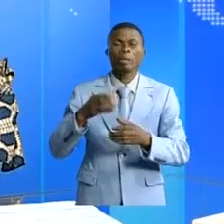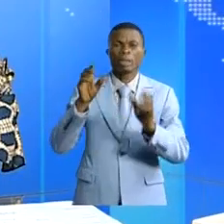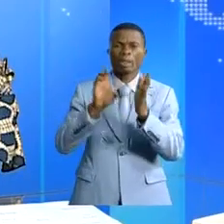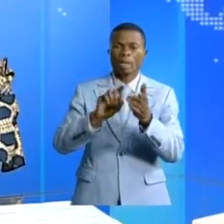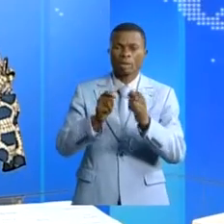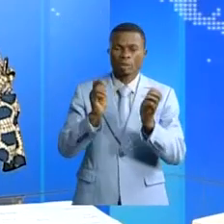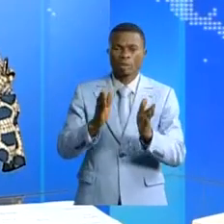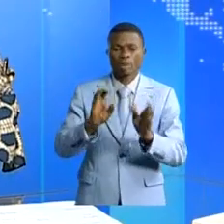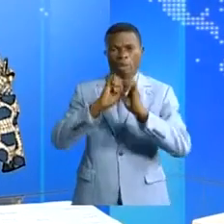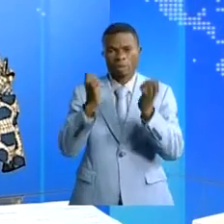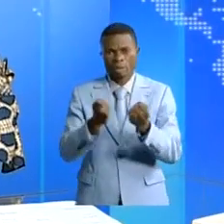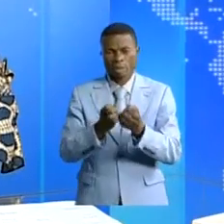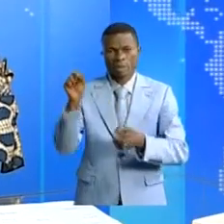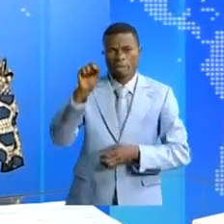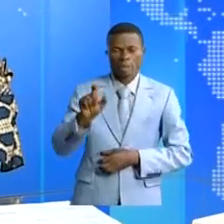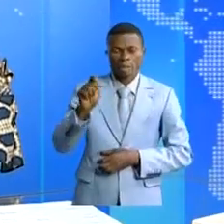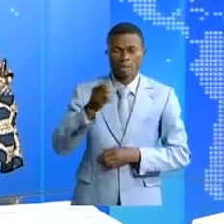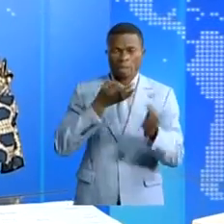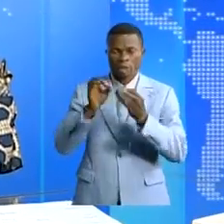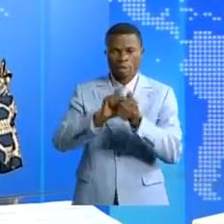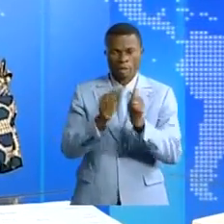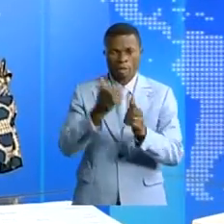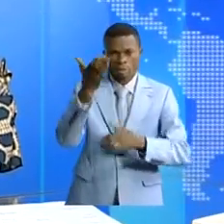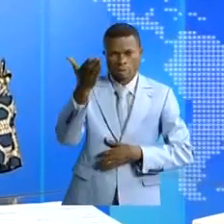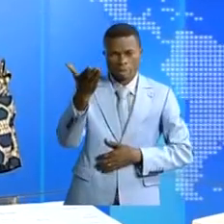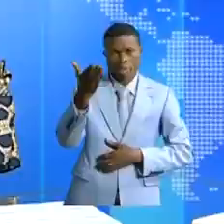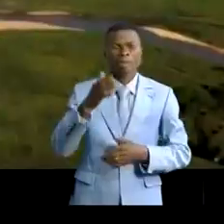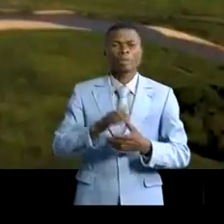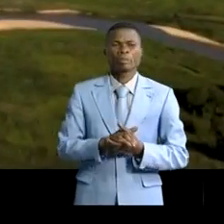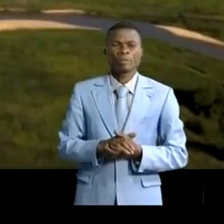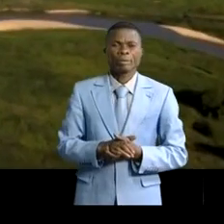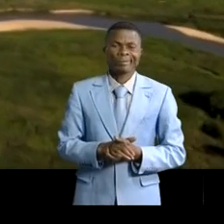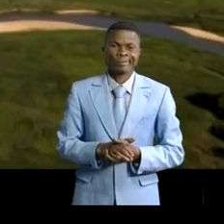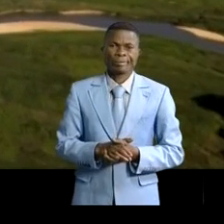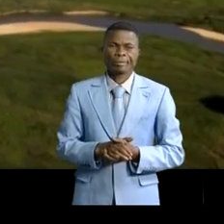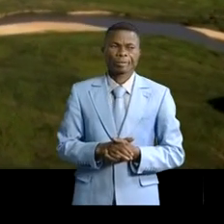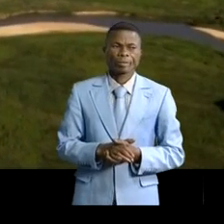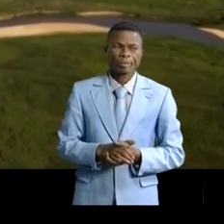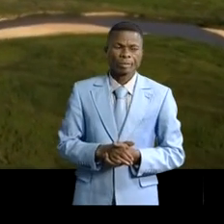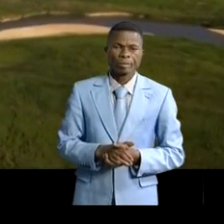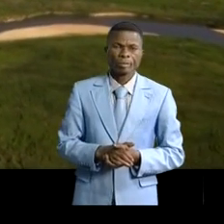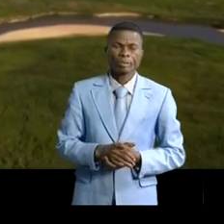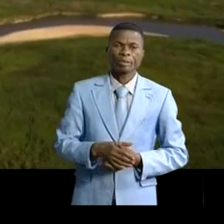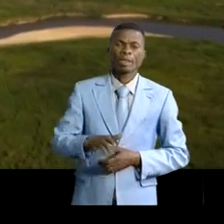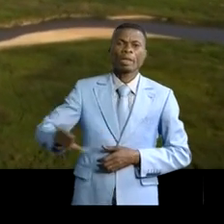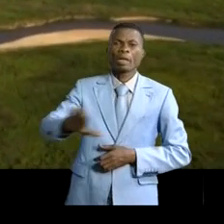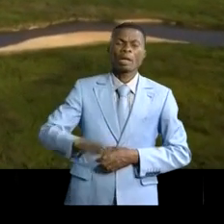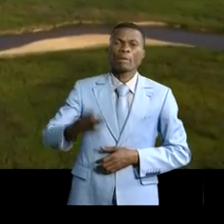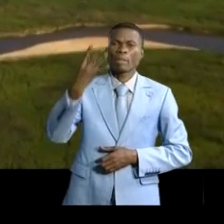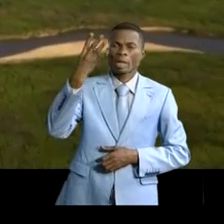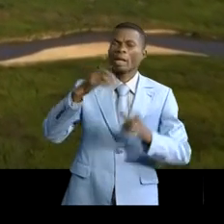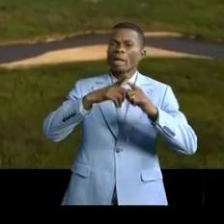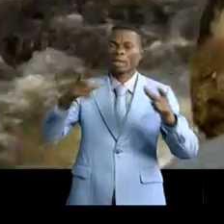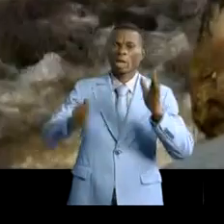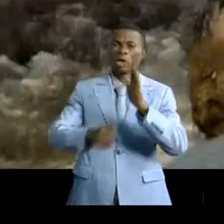moyennes entreprises, Eustache Mouanzi Mirendeki, pour les détails. La RDC, quatrième grand pays de l'Afrique et